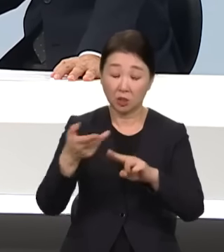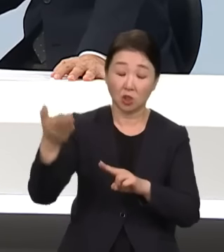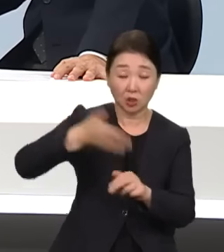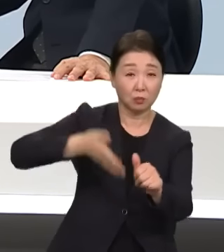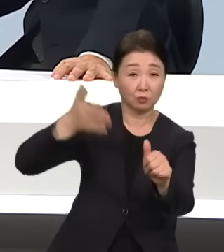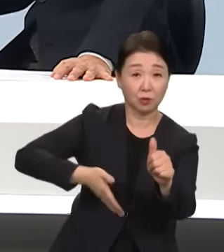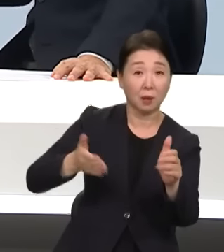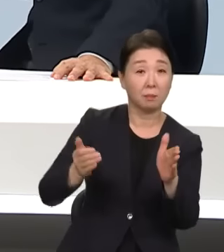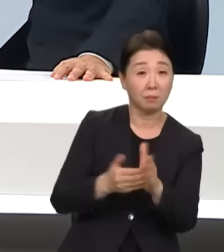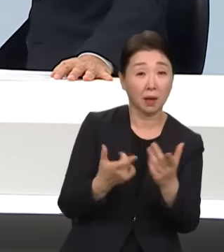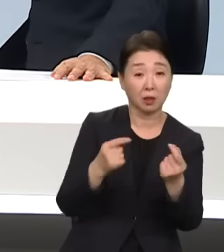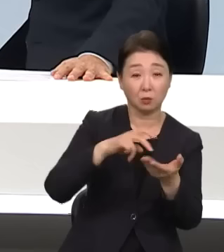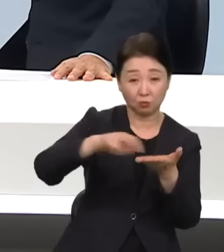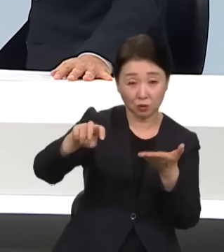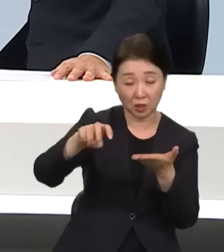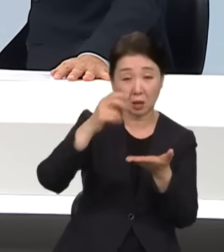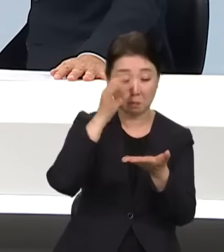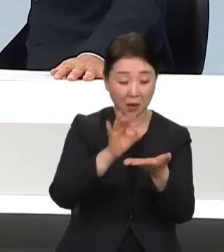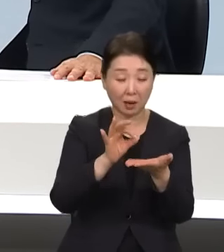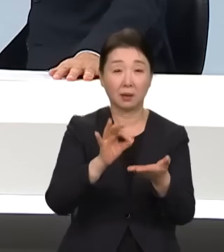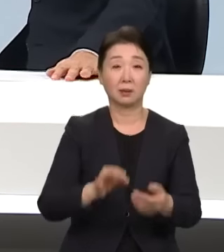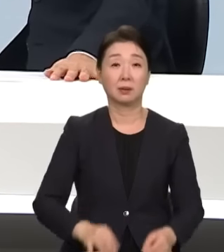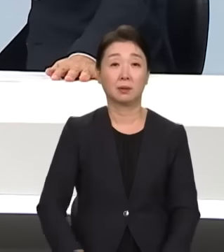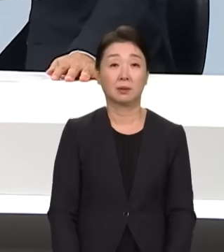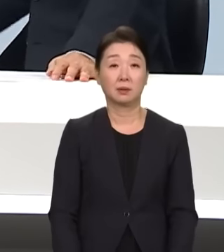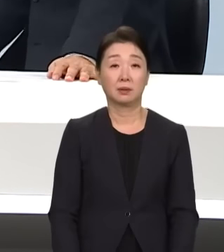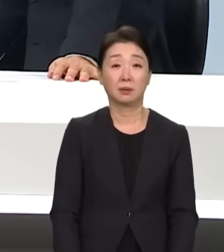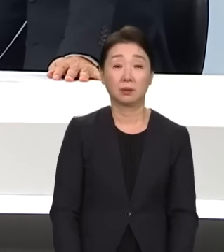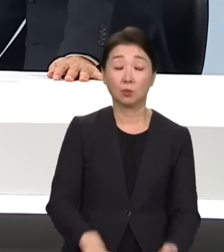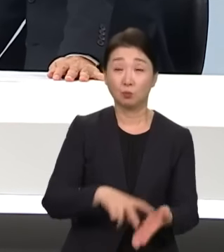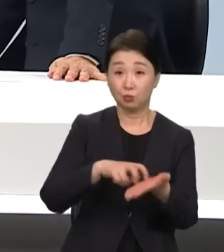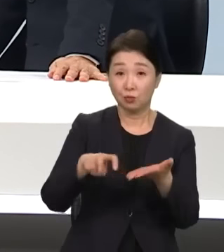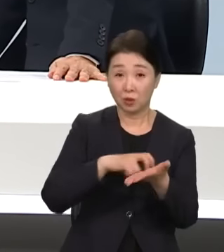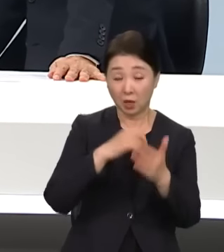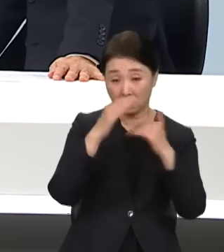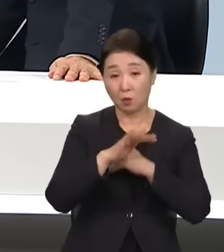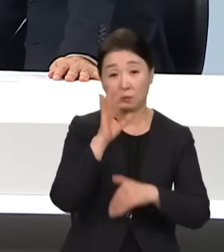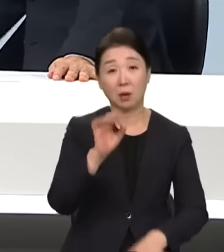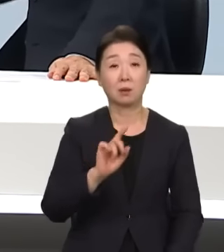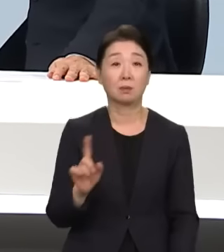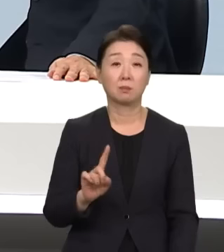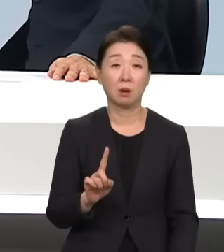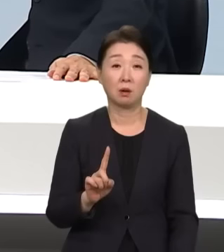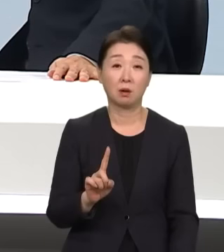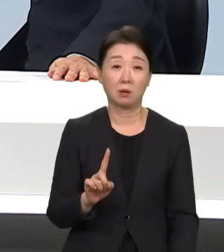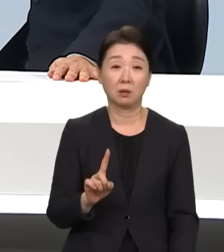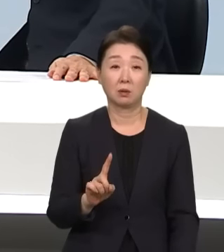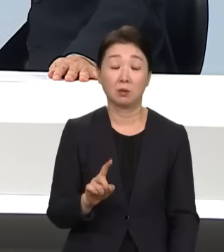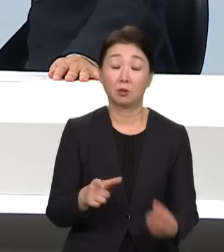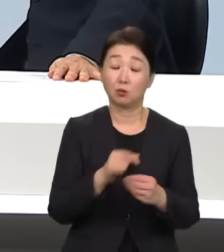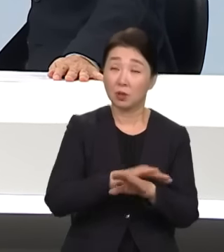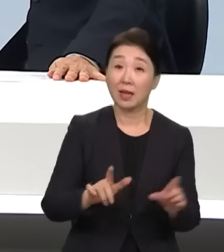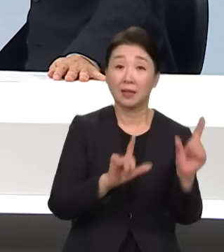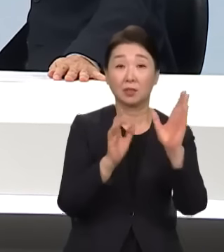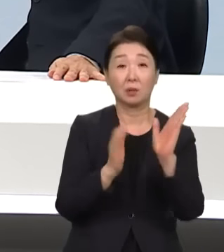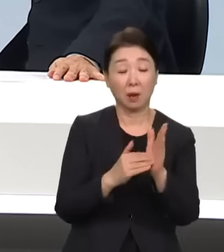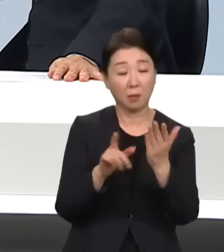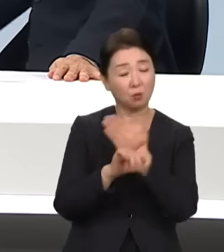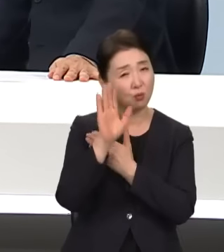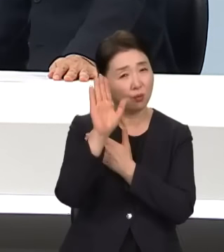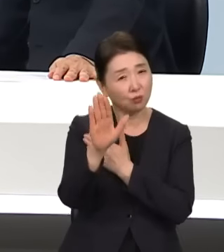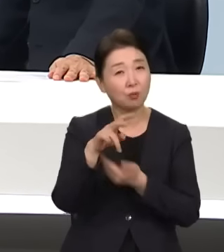승진청탁을 하는 듯한 그 문자메시지가 포착이 돼서 논란이 되고 있는데 그 문자메시지를 좀 보시면 자, 추석 잘 보내셨습니까? 아마 9월 이후로